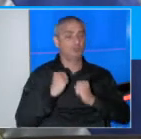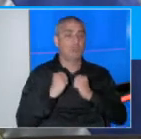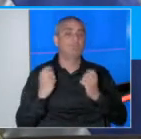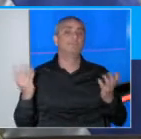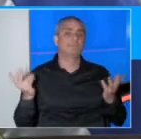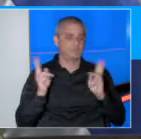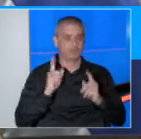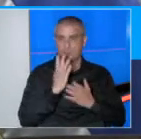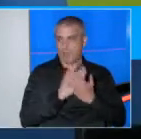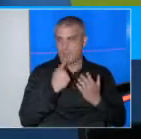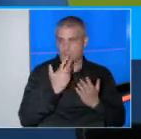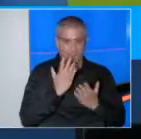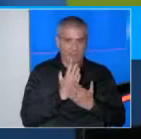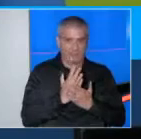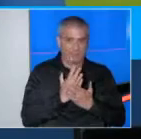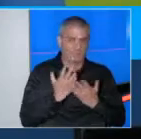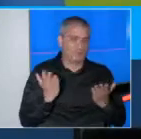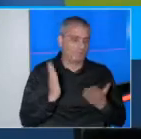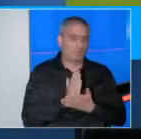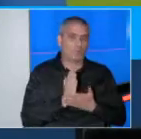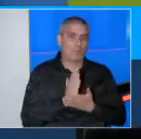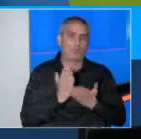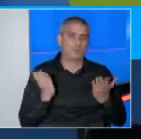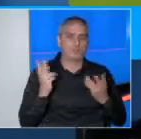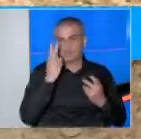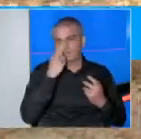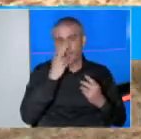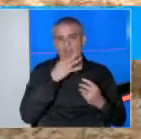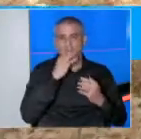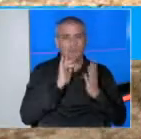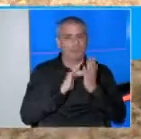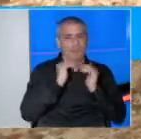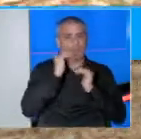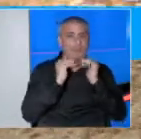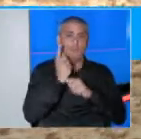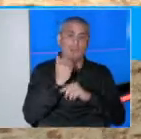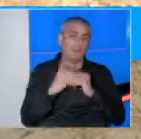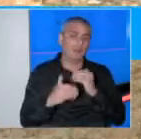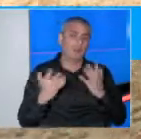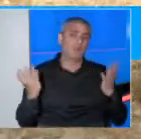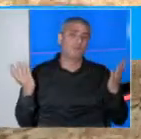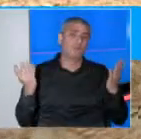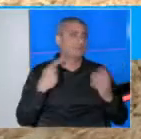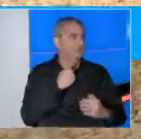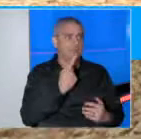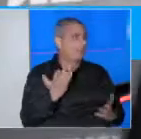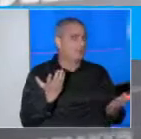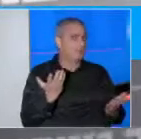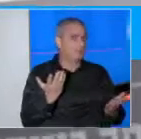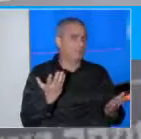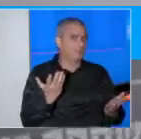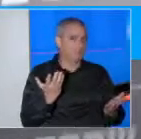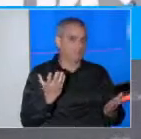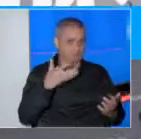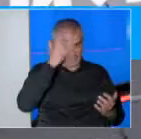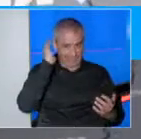אתה יודע, יש מי שאומר, זה גם ככה כבר מעשה עשוי, אז הכל ניסיונות לשפר עמדות ברגע האחרון. ואז הוא אומר למעשה